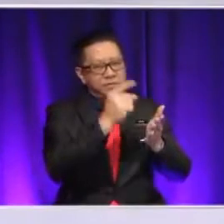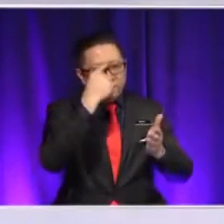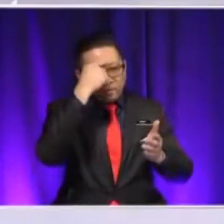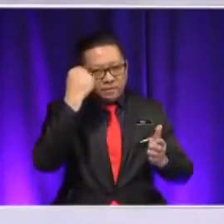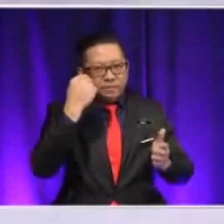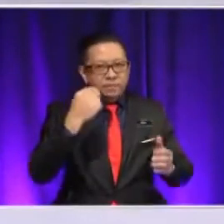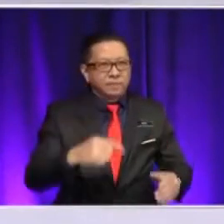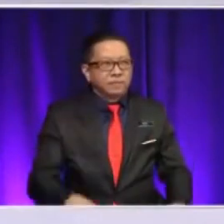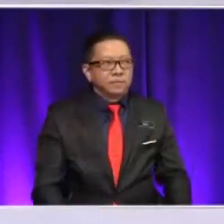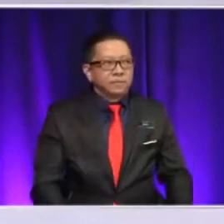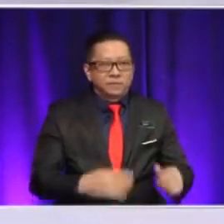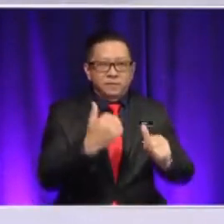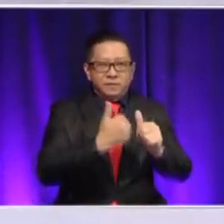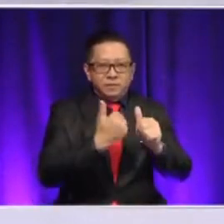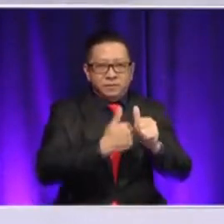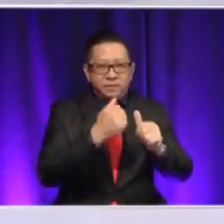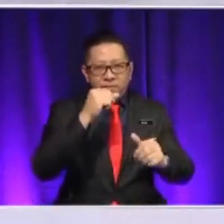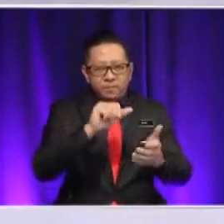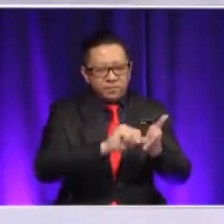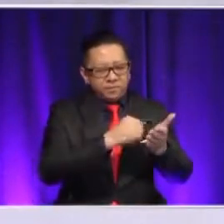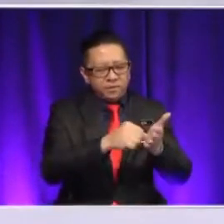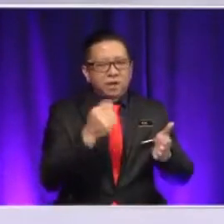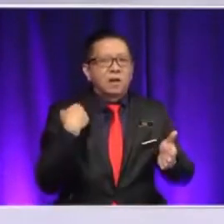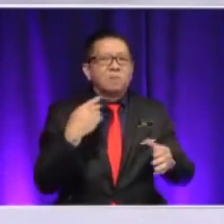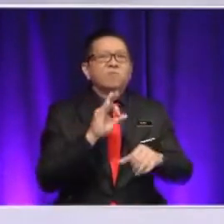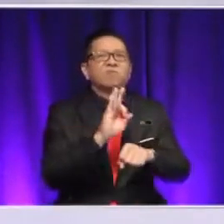setiap bonusnya ada fungsi dioda file